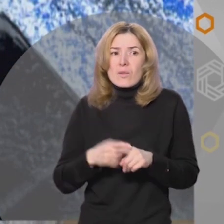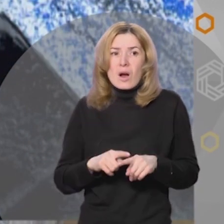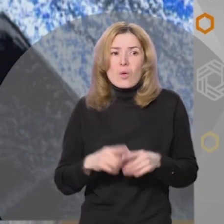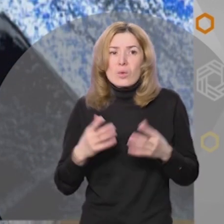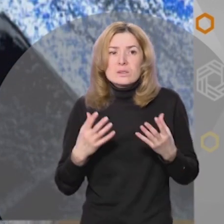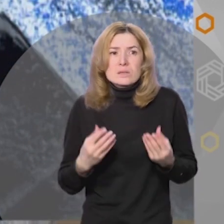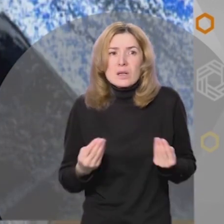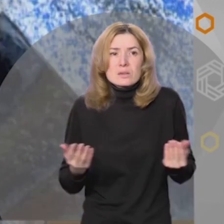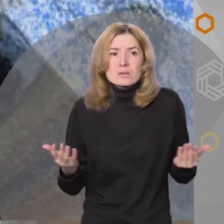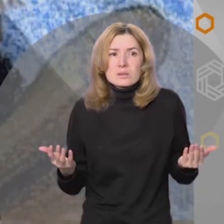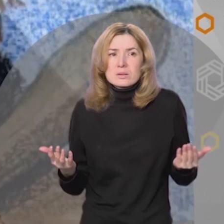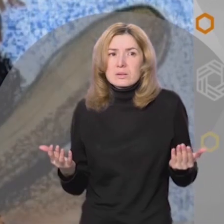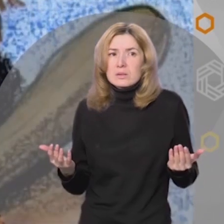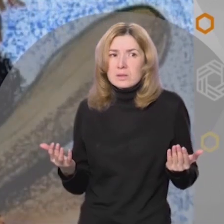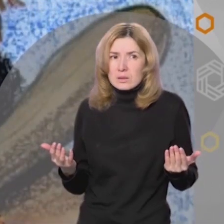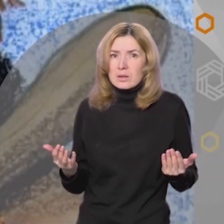– спрашивает.